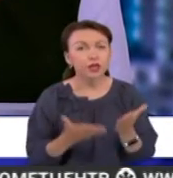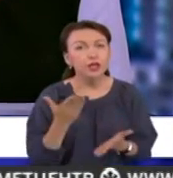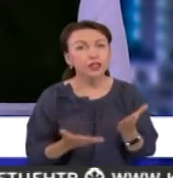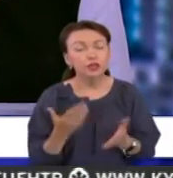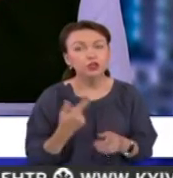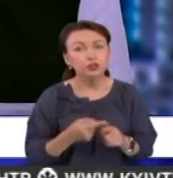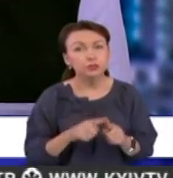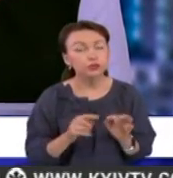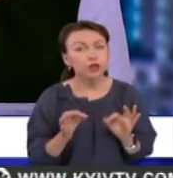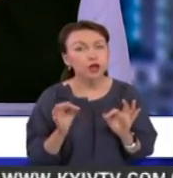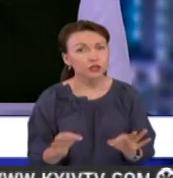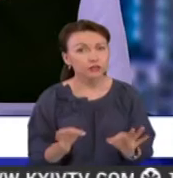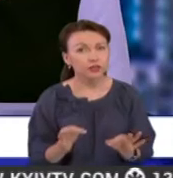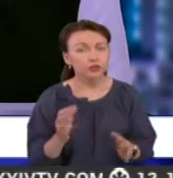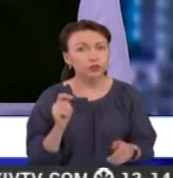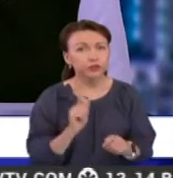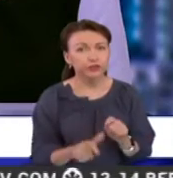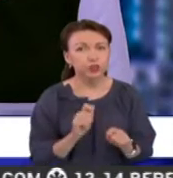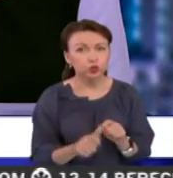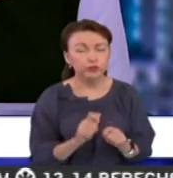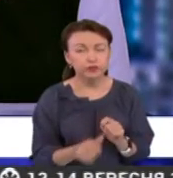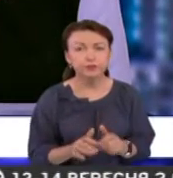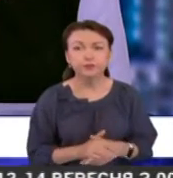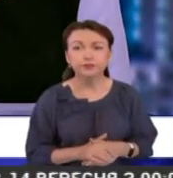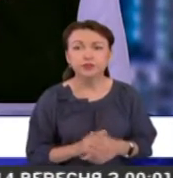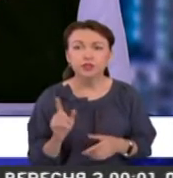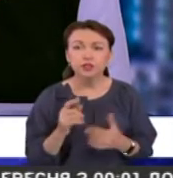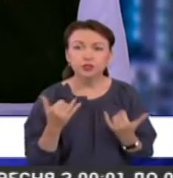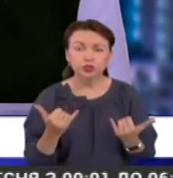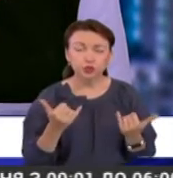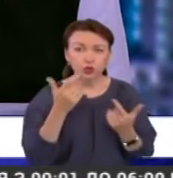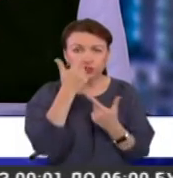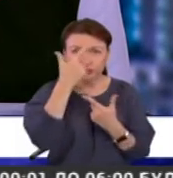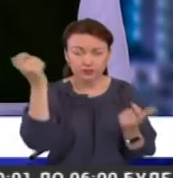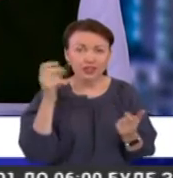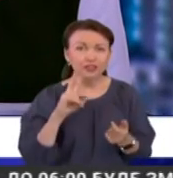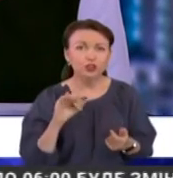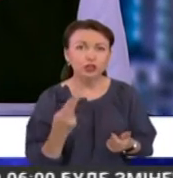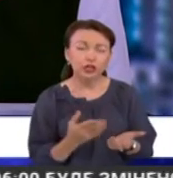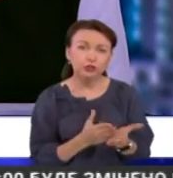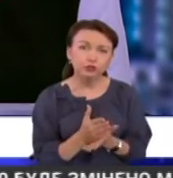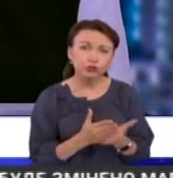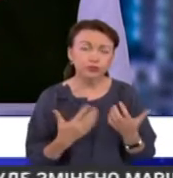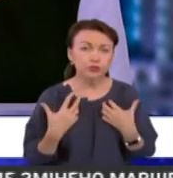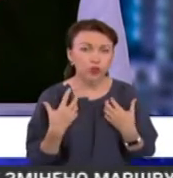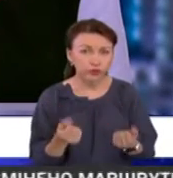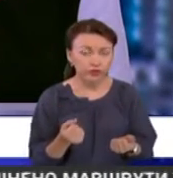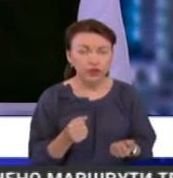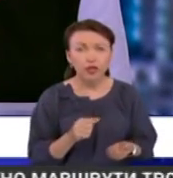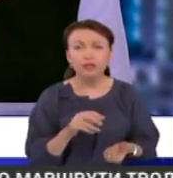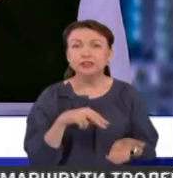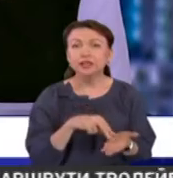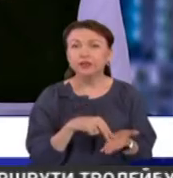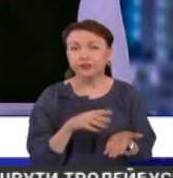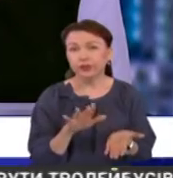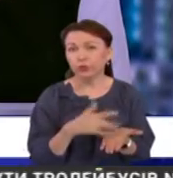буде адекватно профінансовано. Те, що сьогодні заявила Національна служба здоров'я, ті тарифи, які пораховані, принаймні на ті послуги,